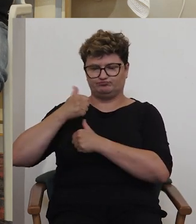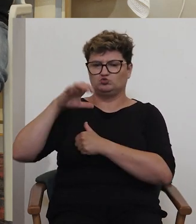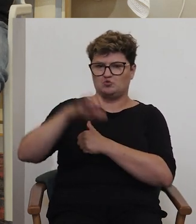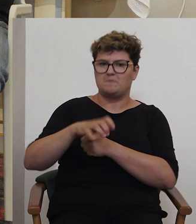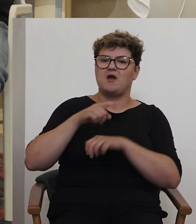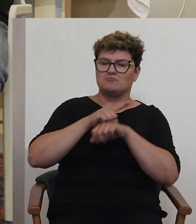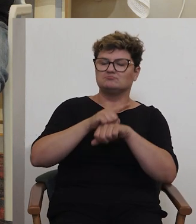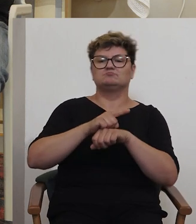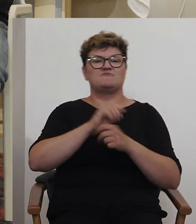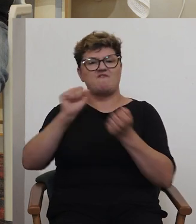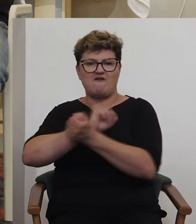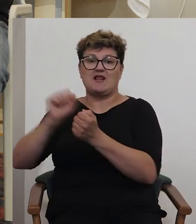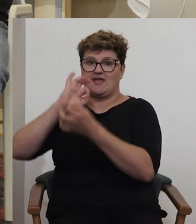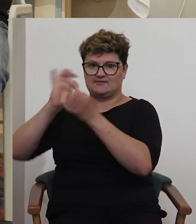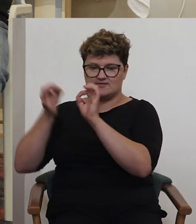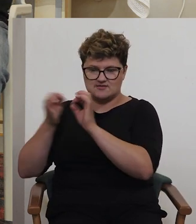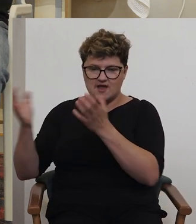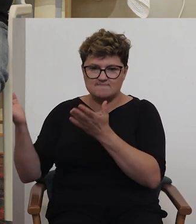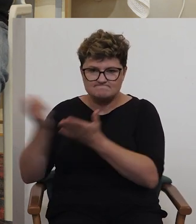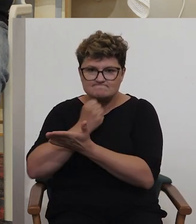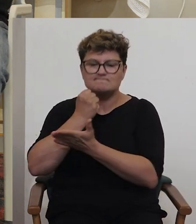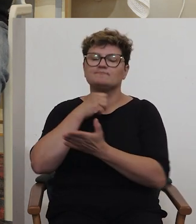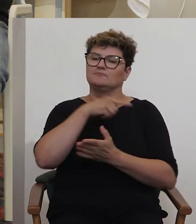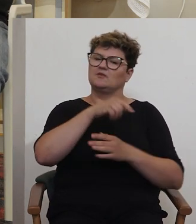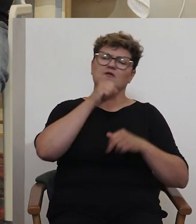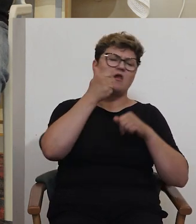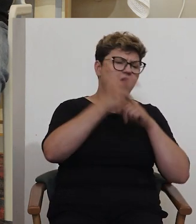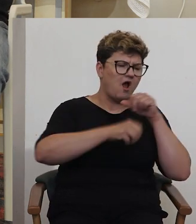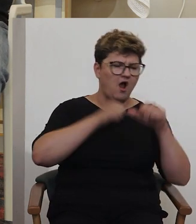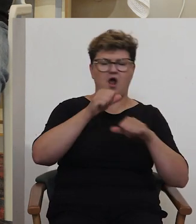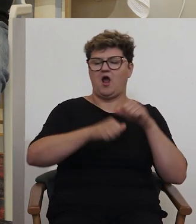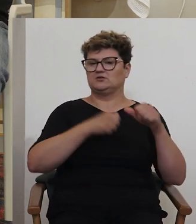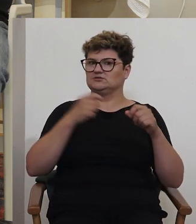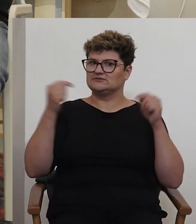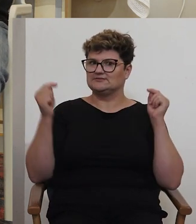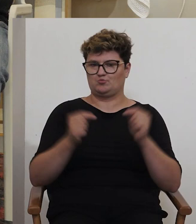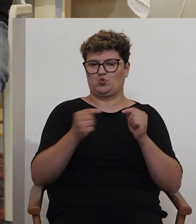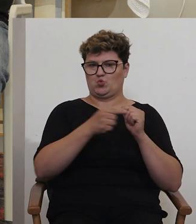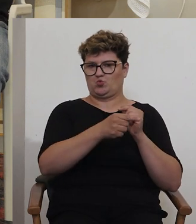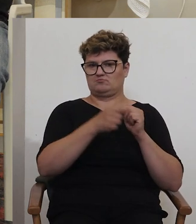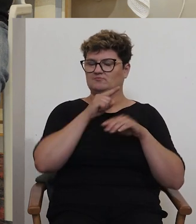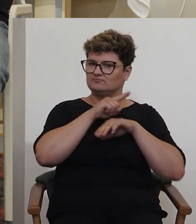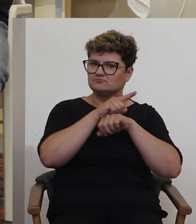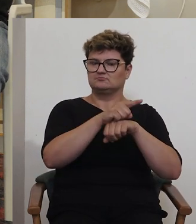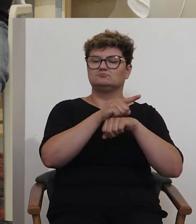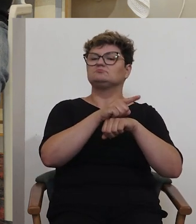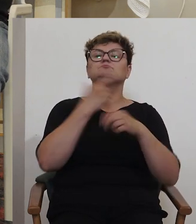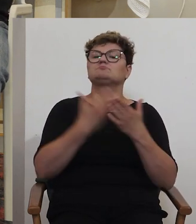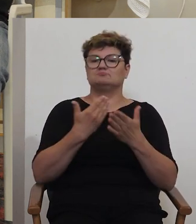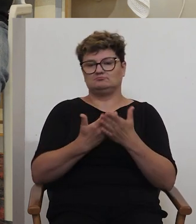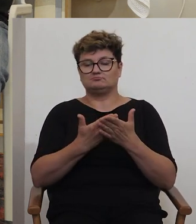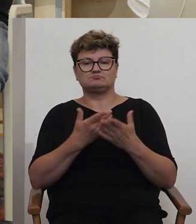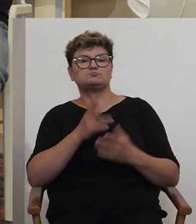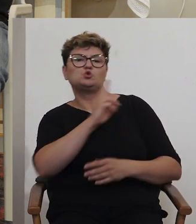udział w walkach o Gdynię, jest od lat takim przedmiotem sporu, bo